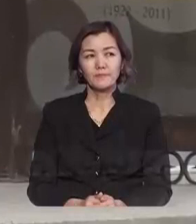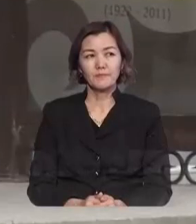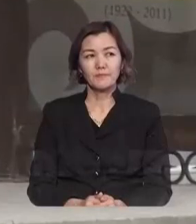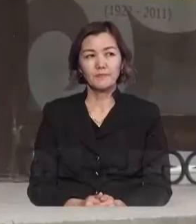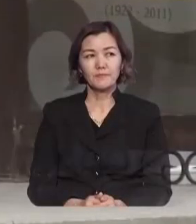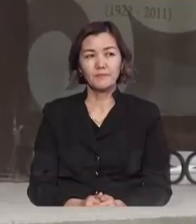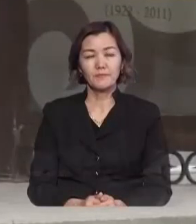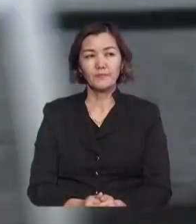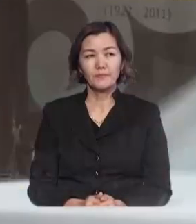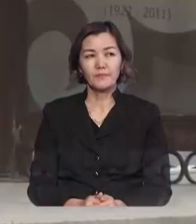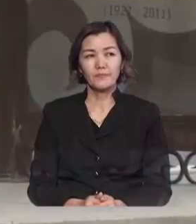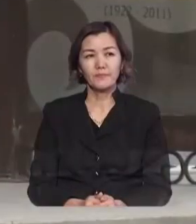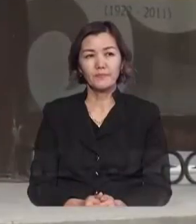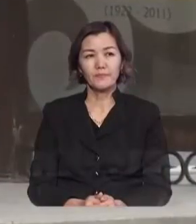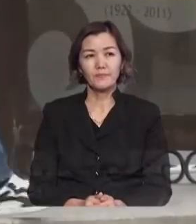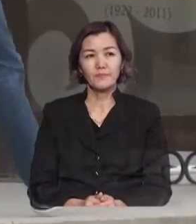Я.